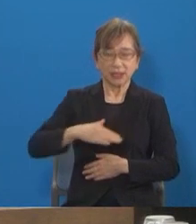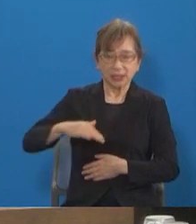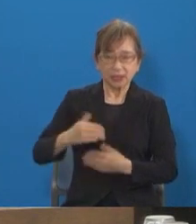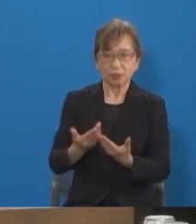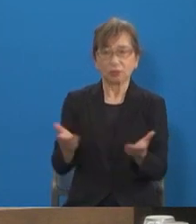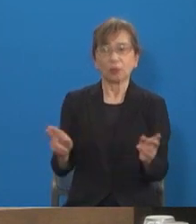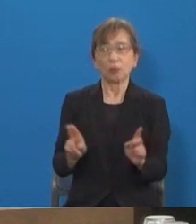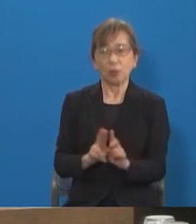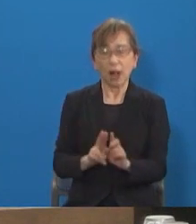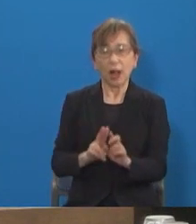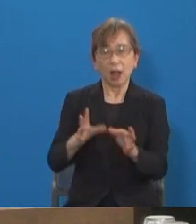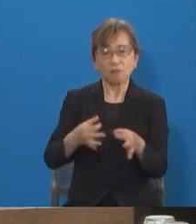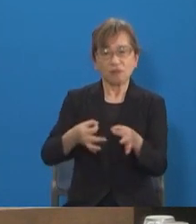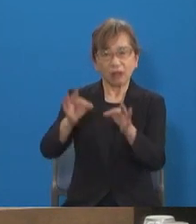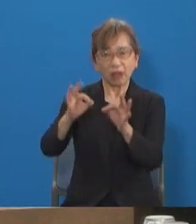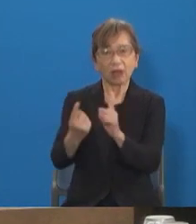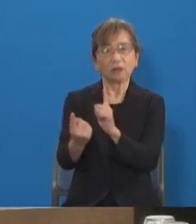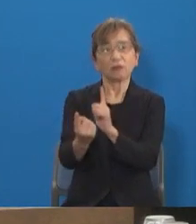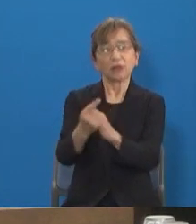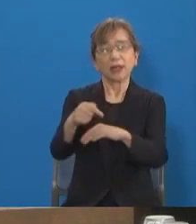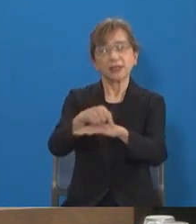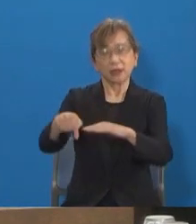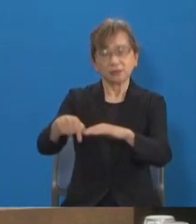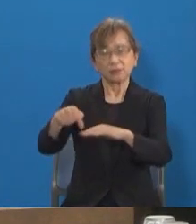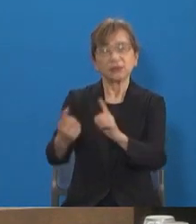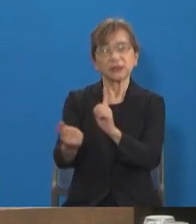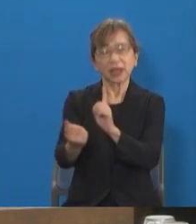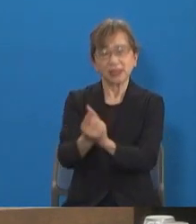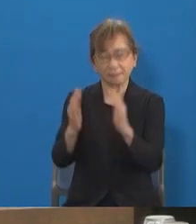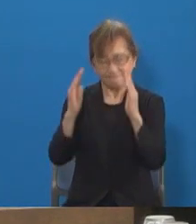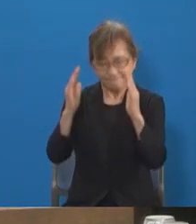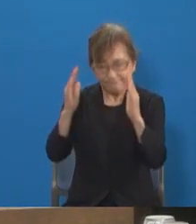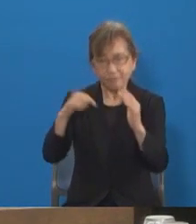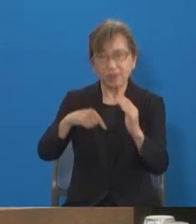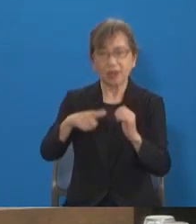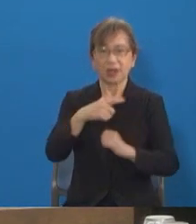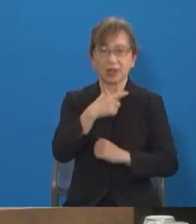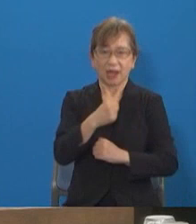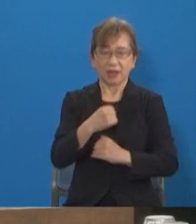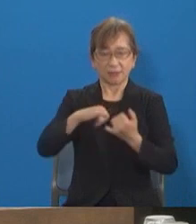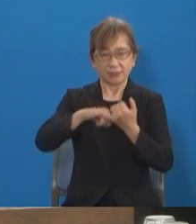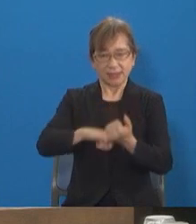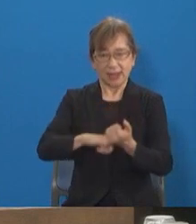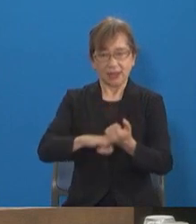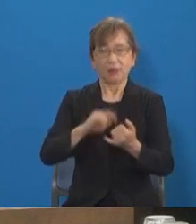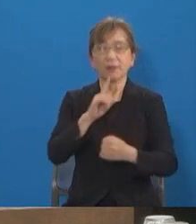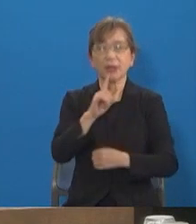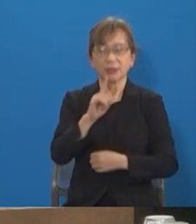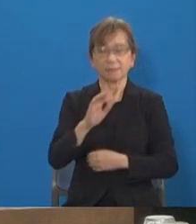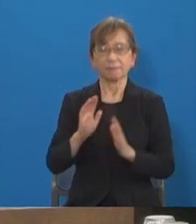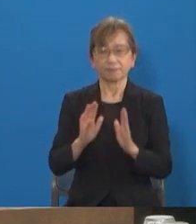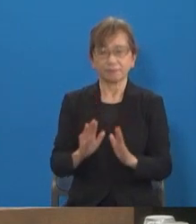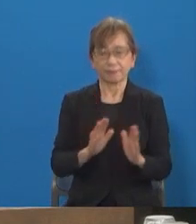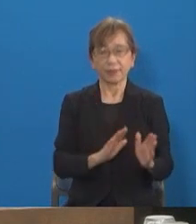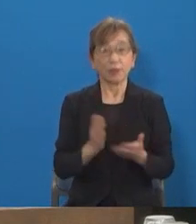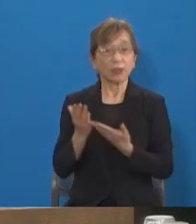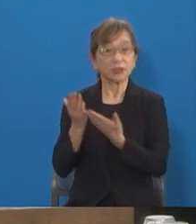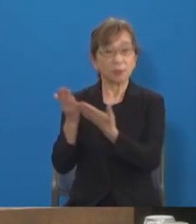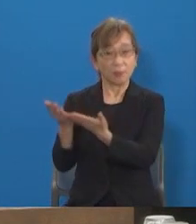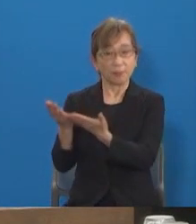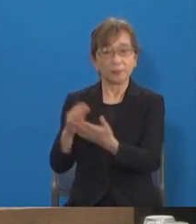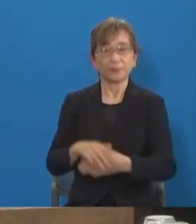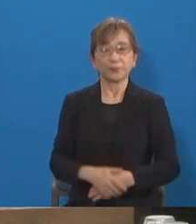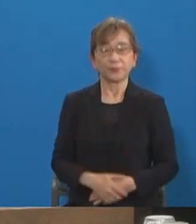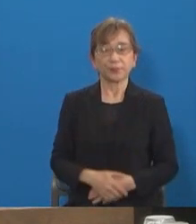党は物価高対策に全力を挙げてまいることをお誓い申し上げます。それでは質問に移